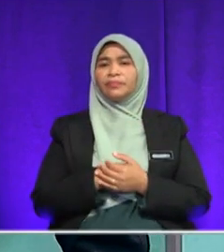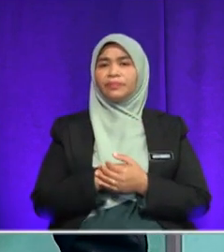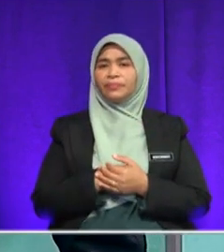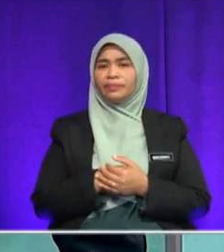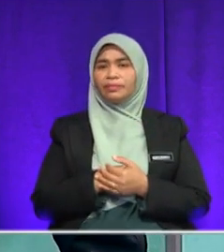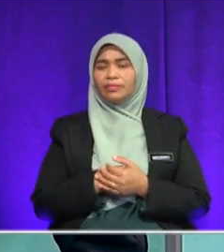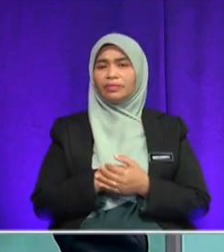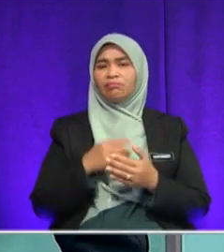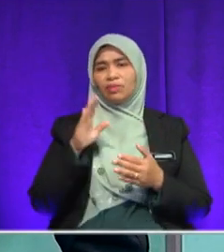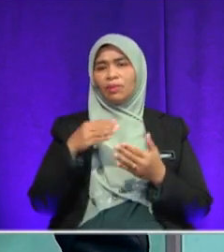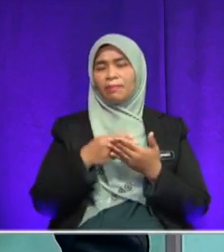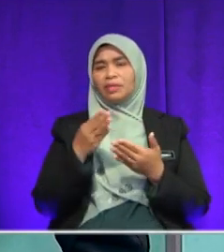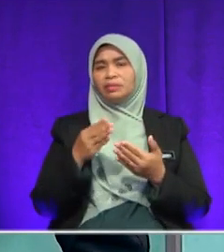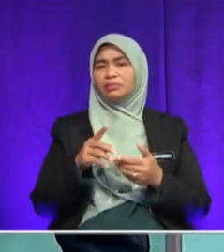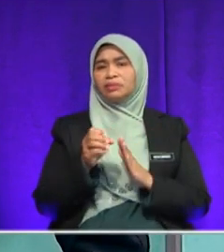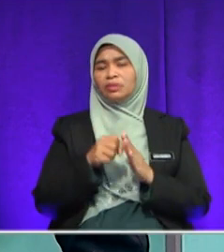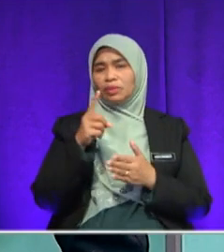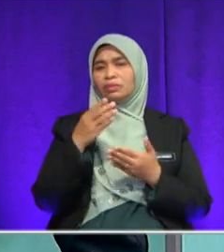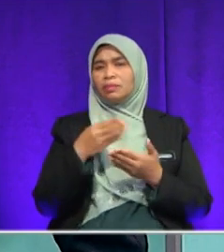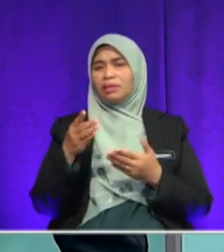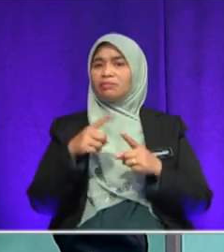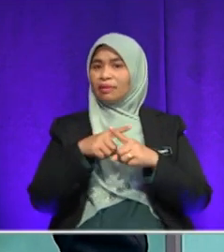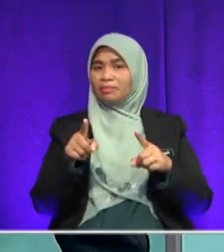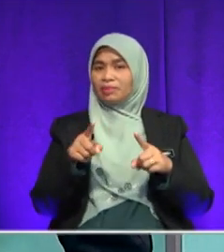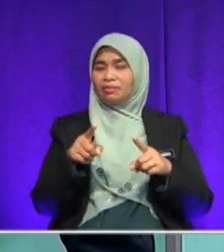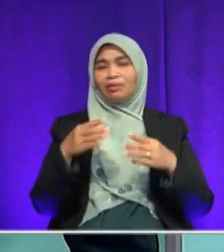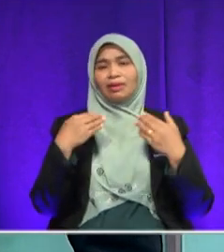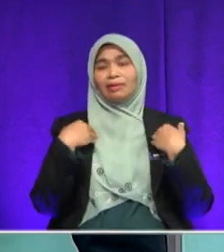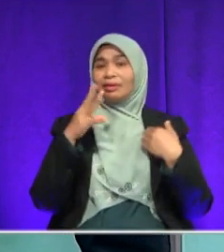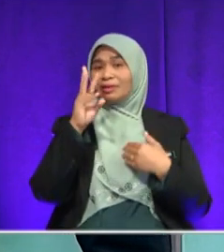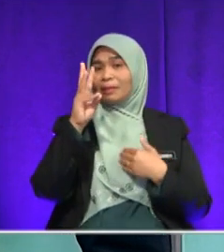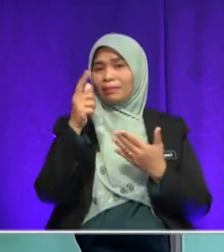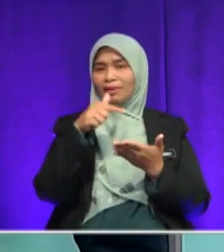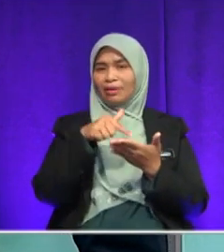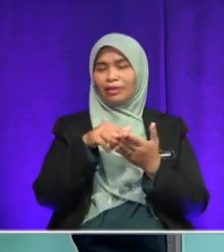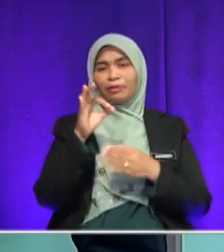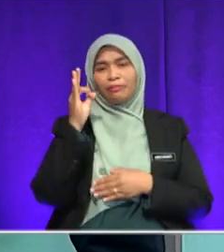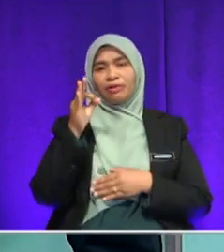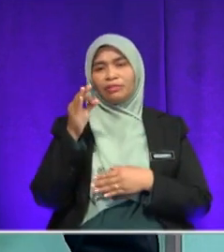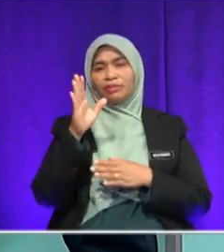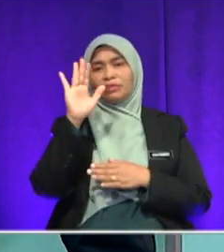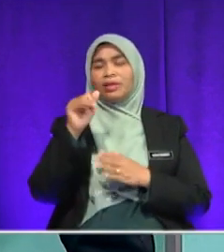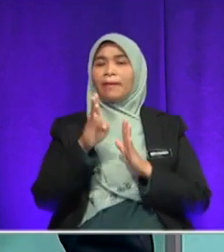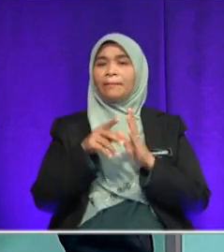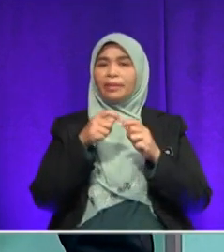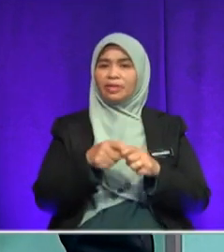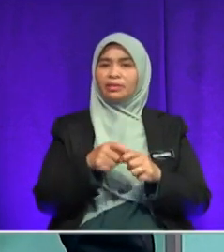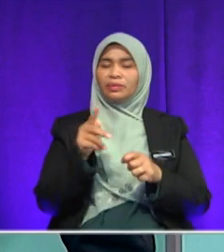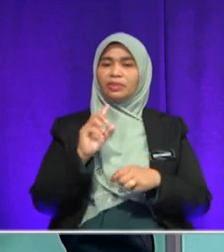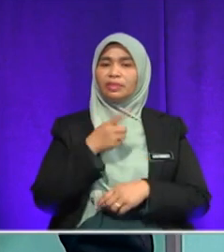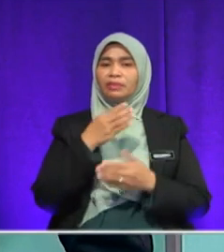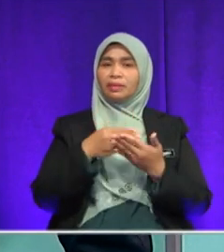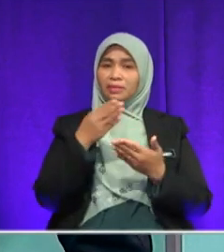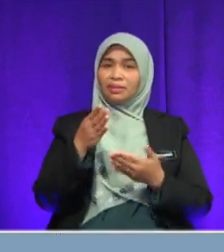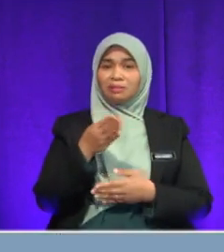untuk membeli sesuatu barang. Tetapi sebenarnya ada 6 lagi faktor yang menentukan kita beli barang. Kita